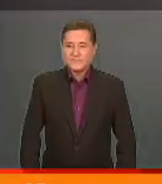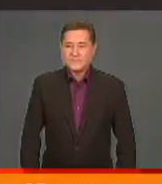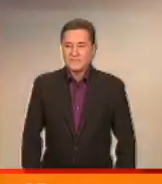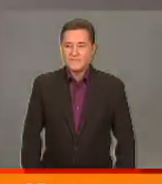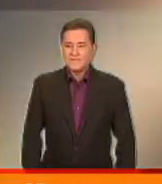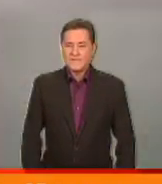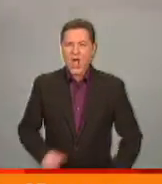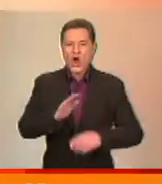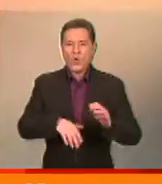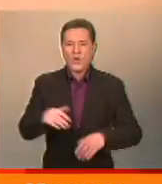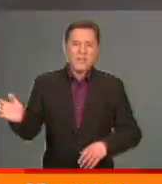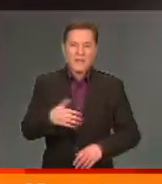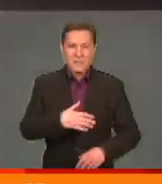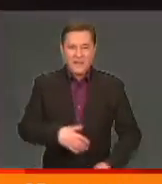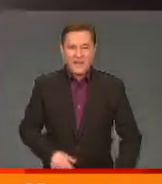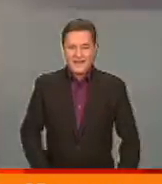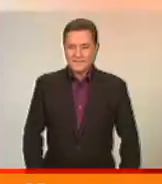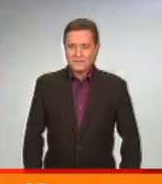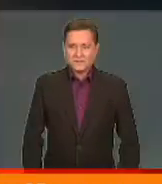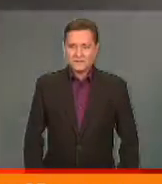Руки приберіть! Приберіть руки!